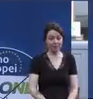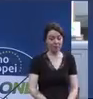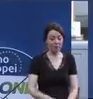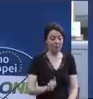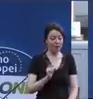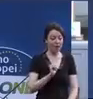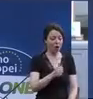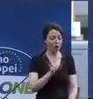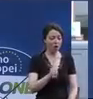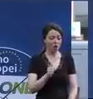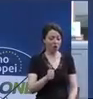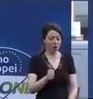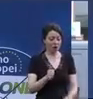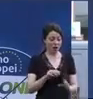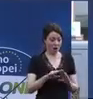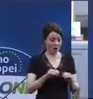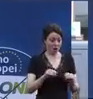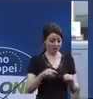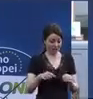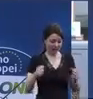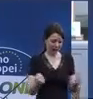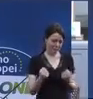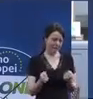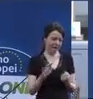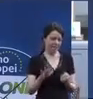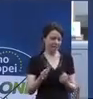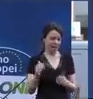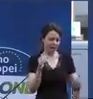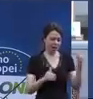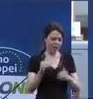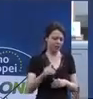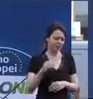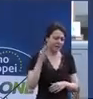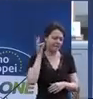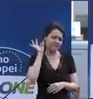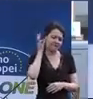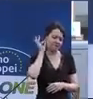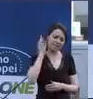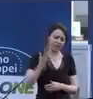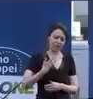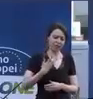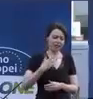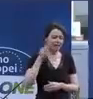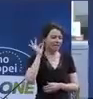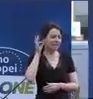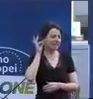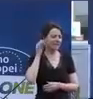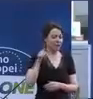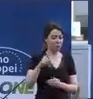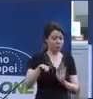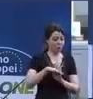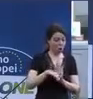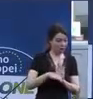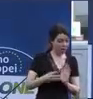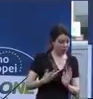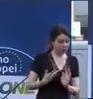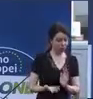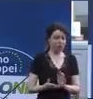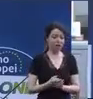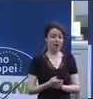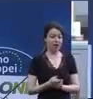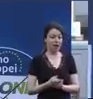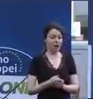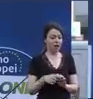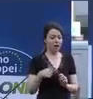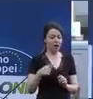ogni singola cosa di questa campagna elettorale è stata impeccabile è stato impeccabile il programma dove